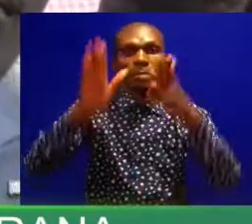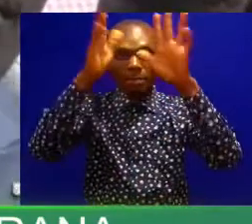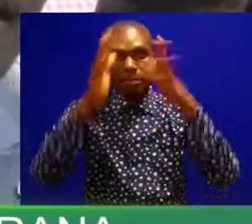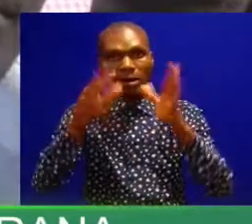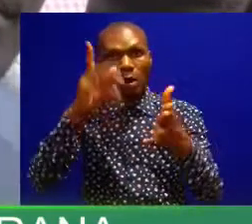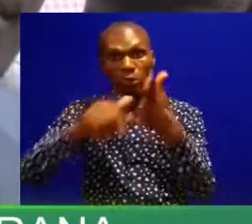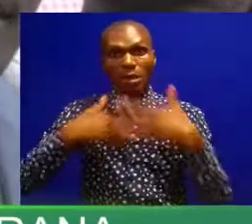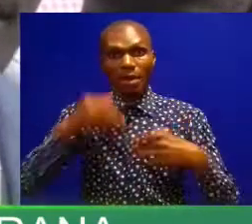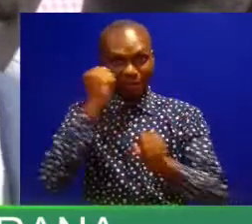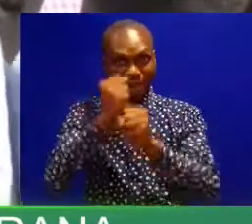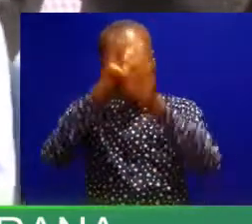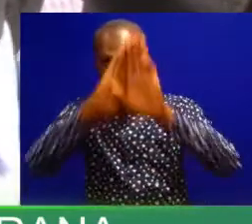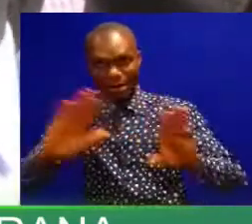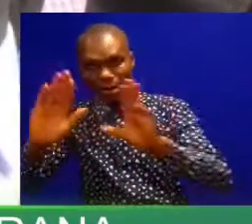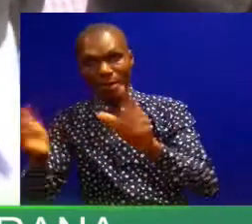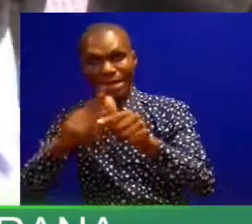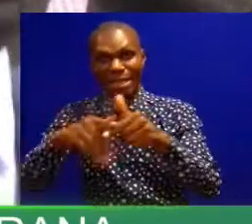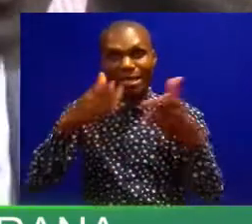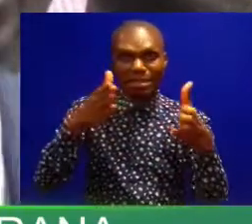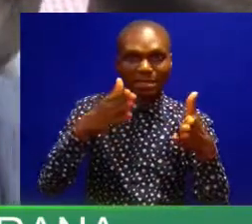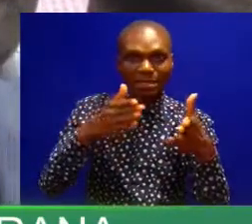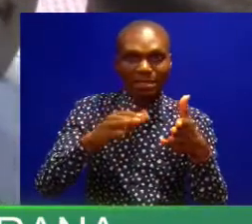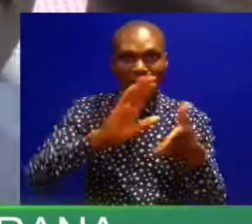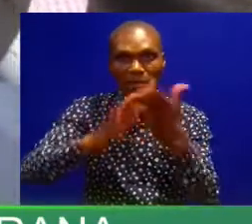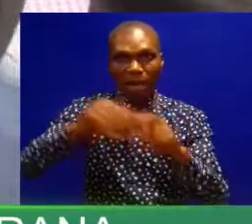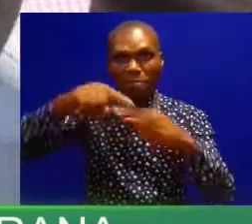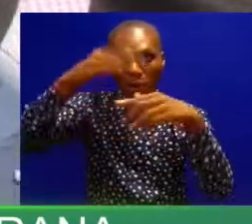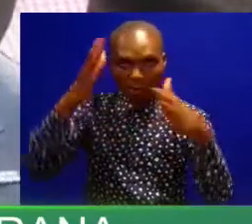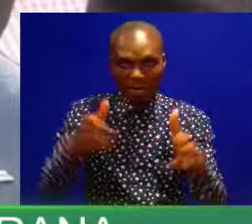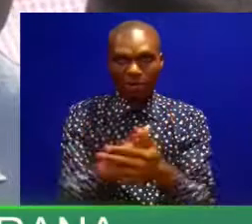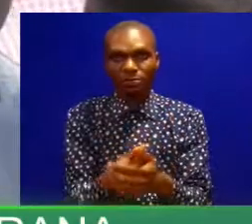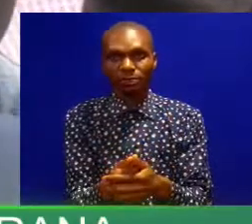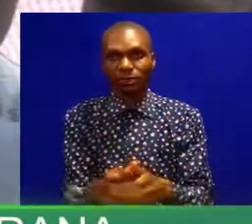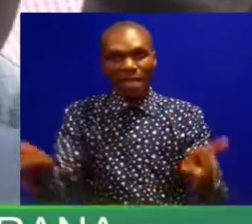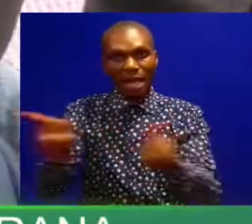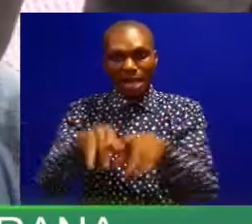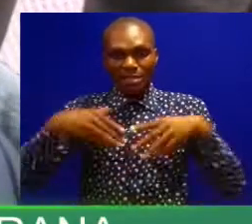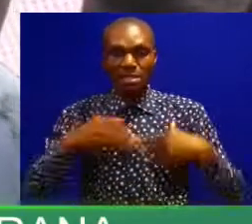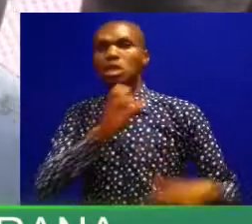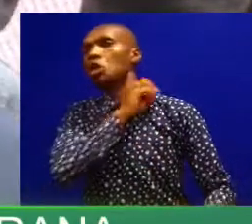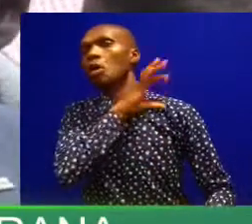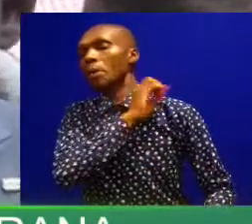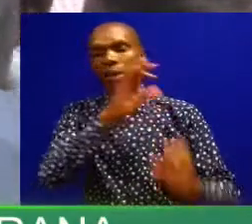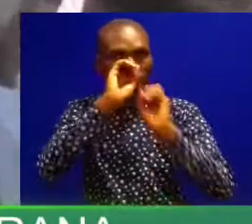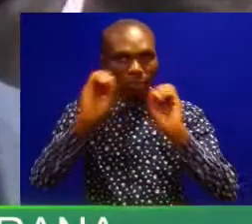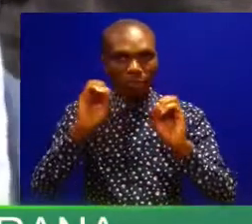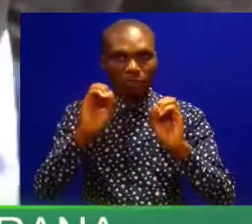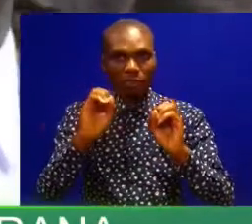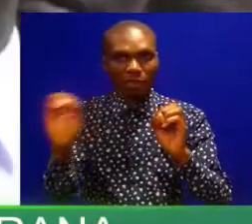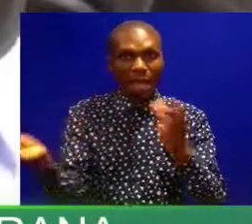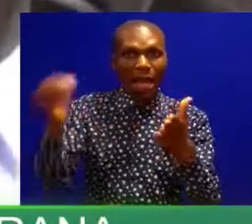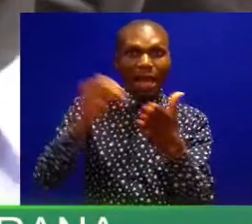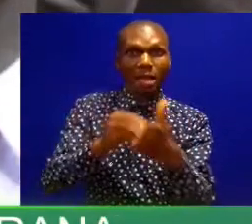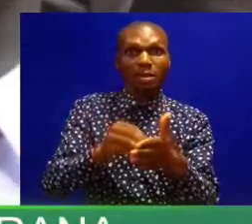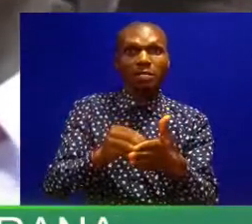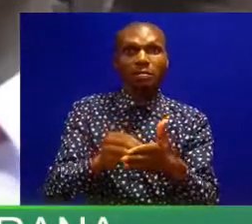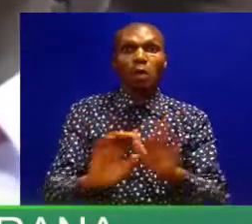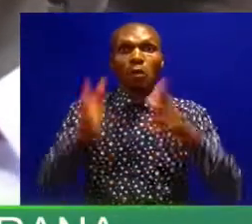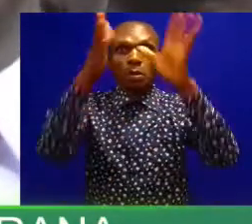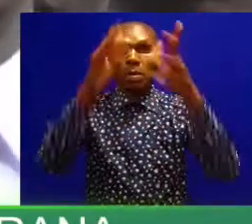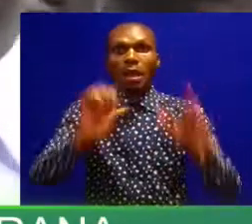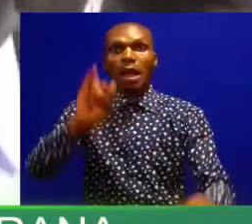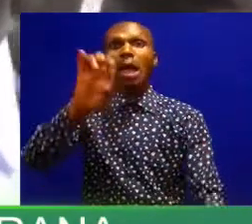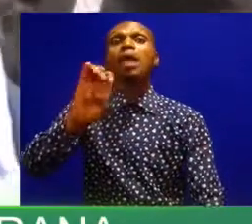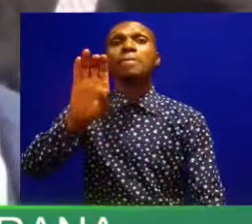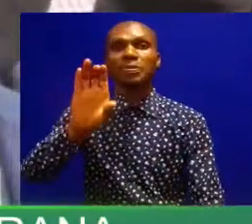ambayo mulifanya na njini ndiyo mulibuka ushindi sisi ya tulalamiki tungependa pia kupo ungeza IBC